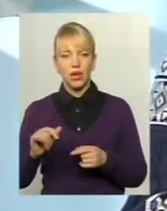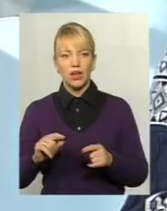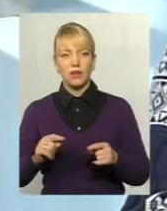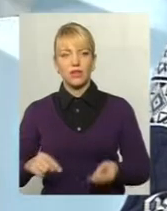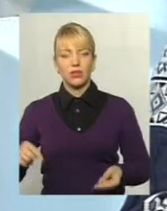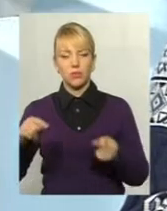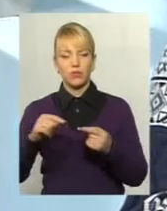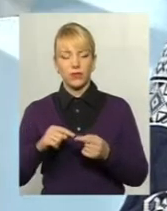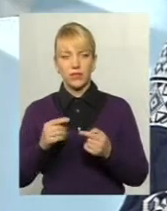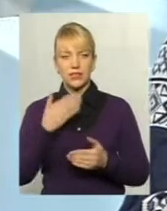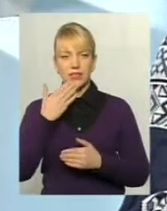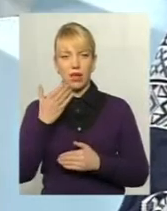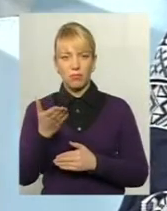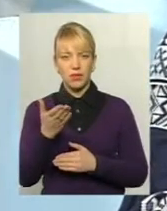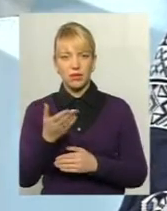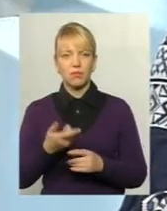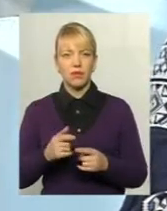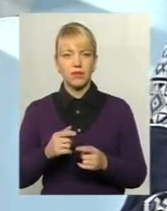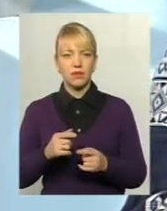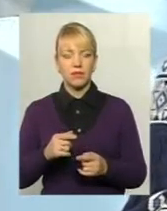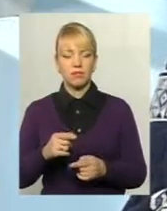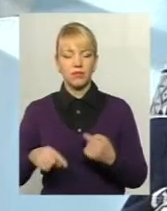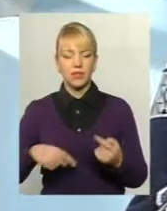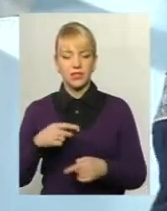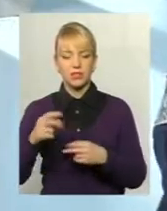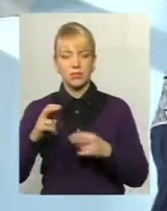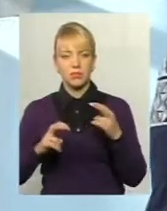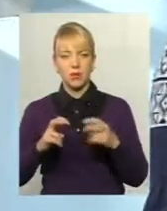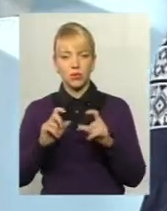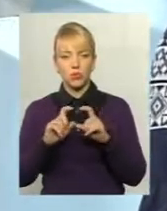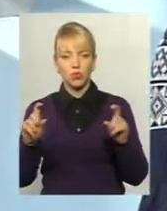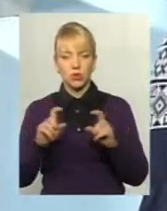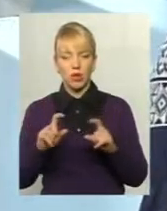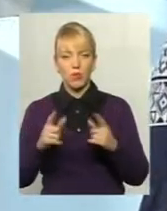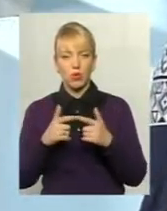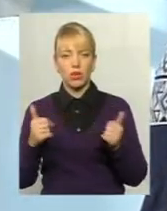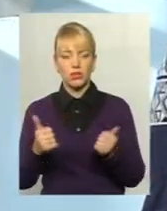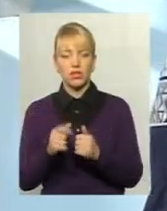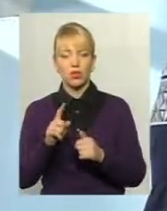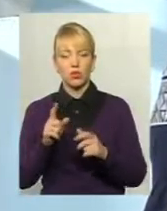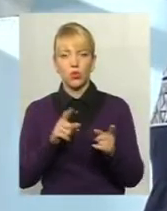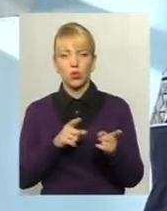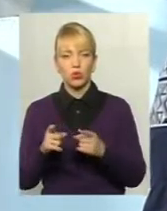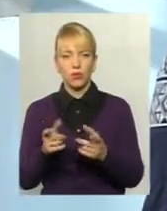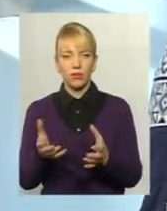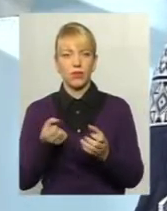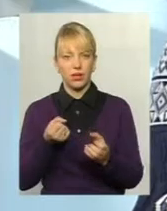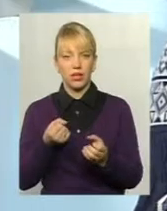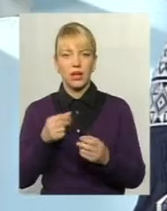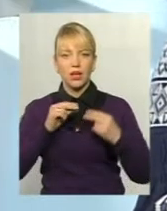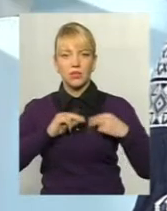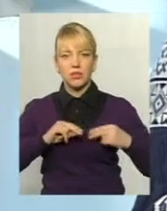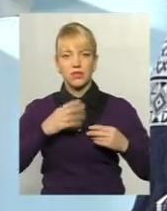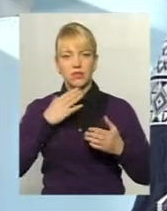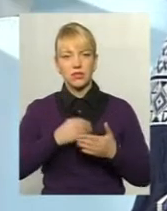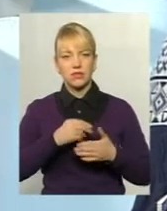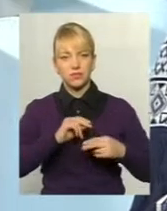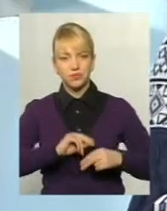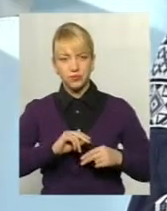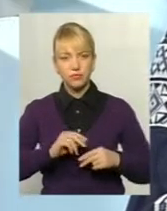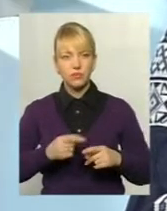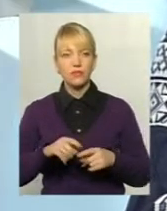запитам бізнесу, підприємств, установ, організацій, які готові наймати працівників робітничих професій. І з